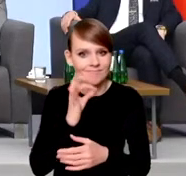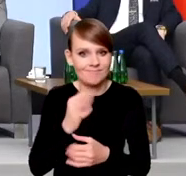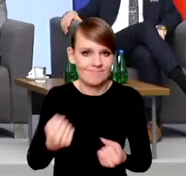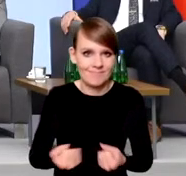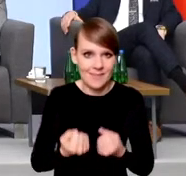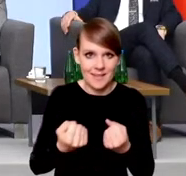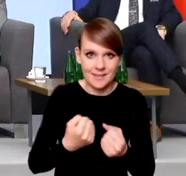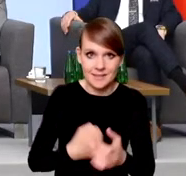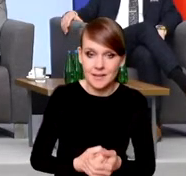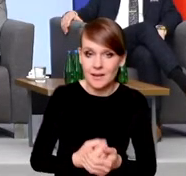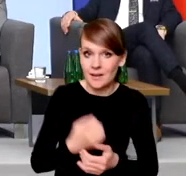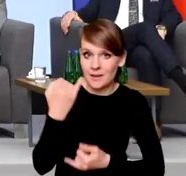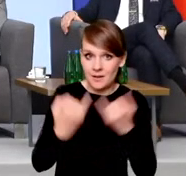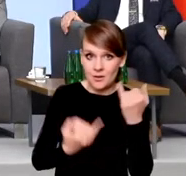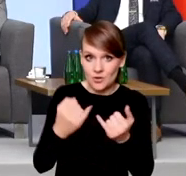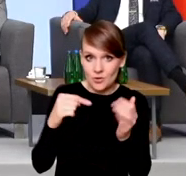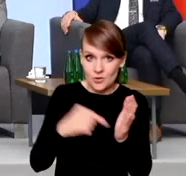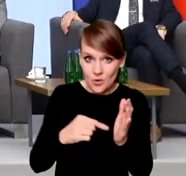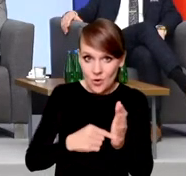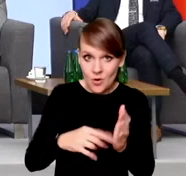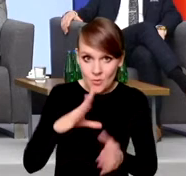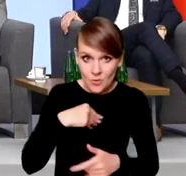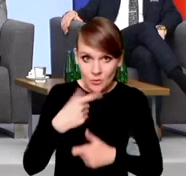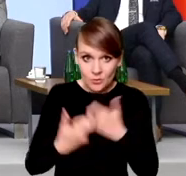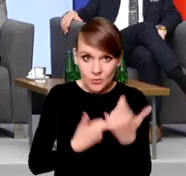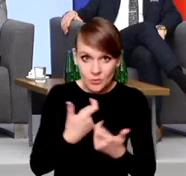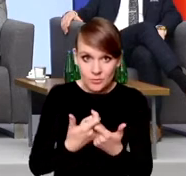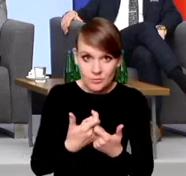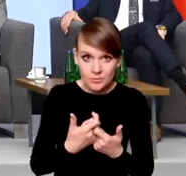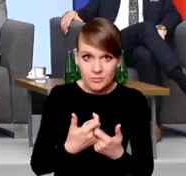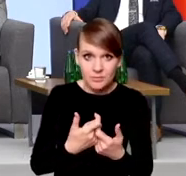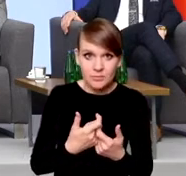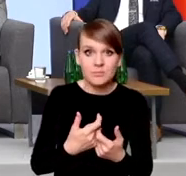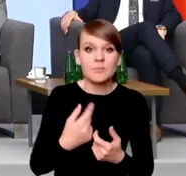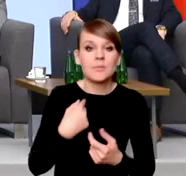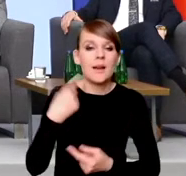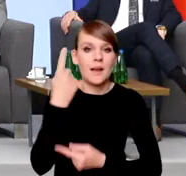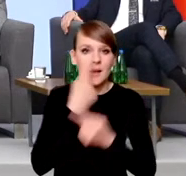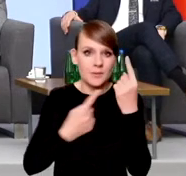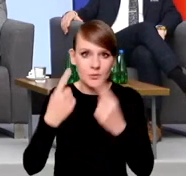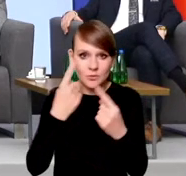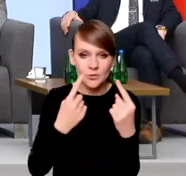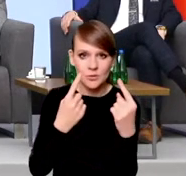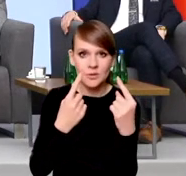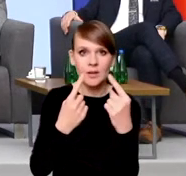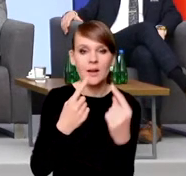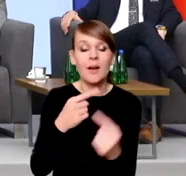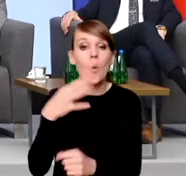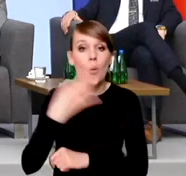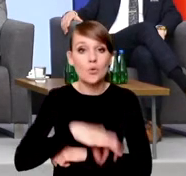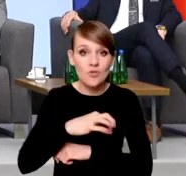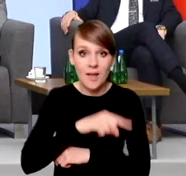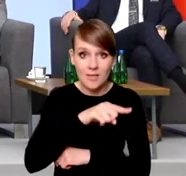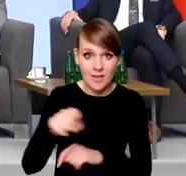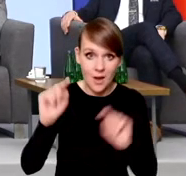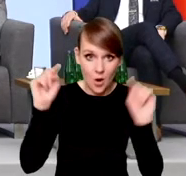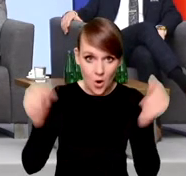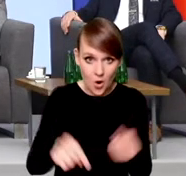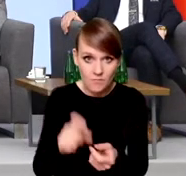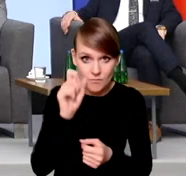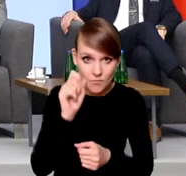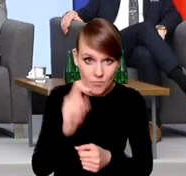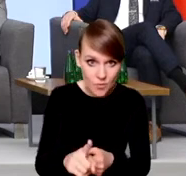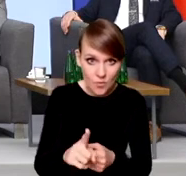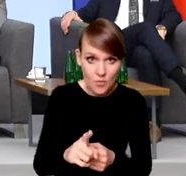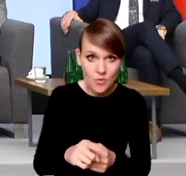jeżeli z tym możemy zacząć, to myślę sobie, że konflikty, które się są w uczelniach, będą w uczelniach, co więcej,